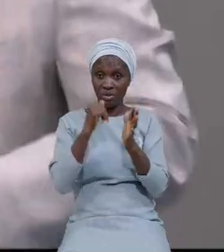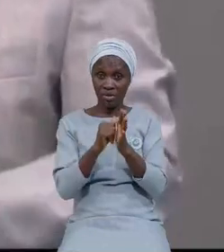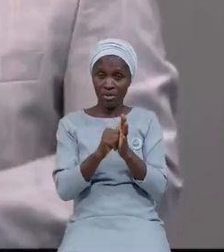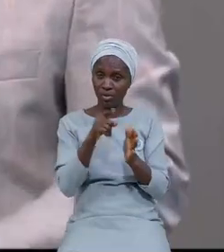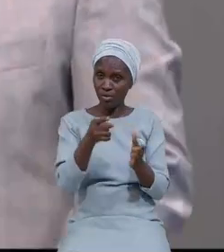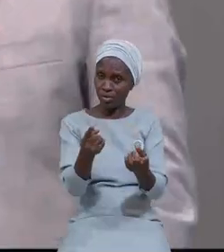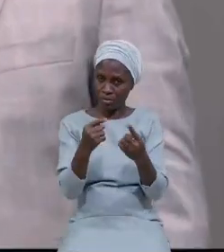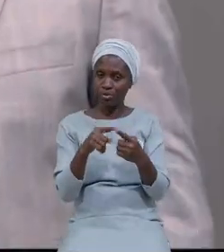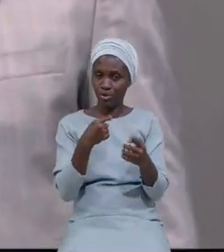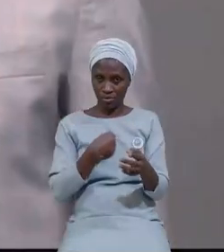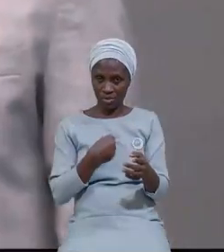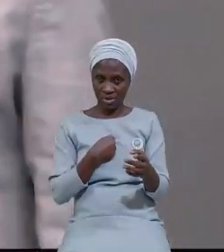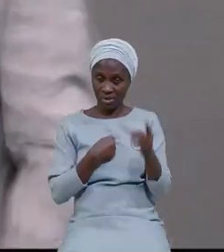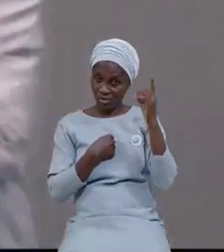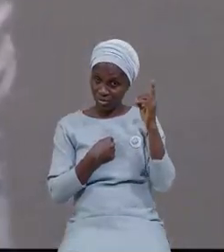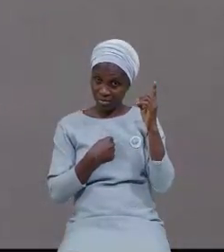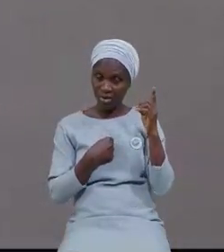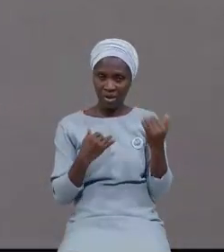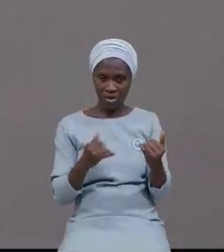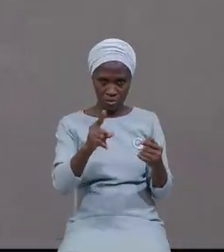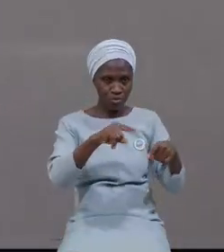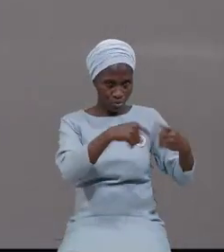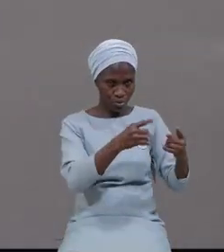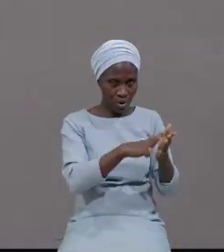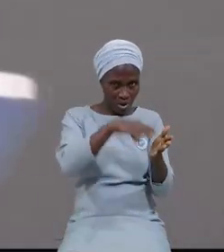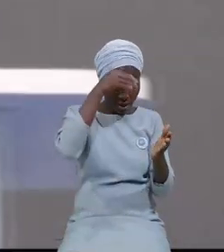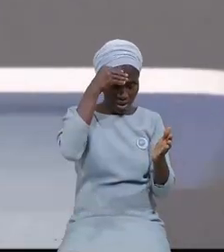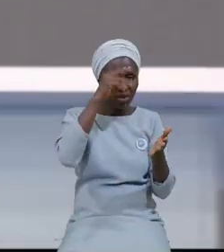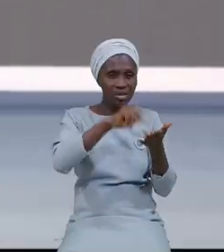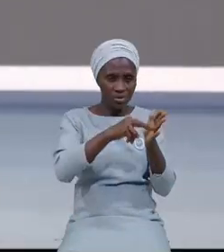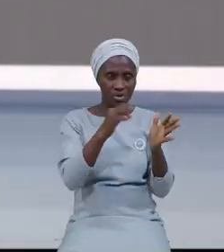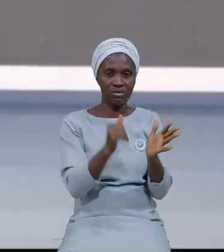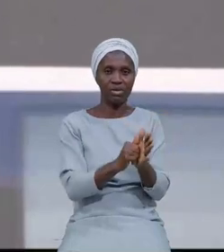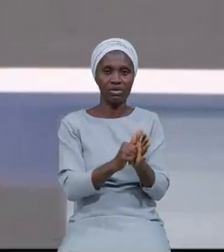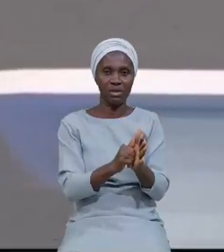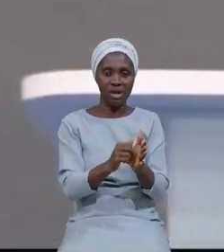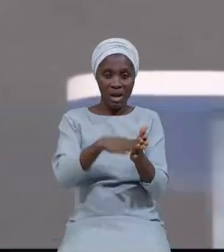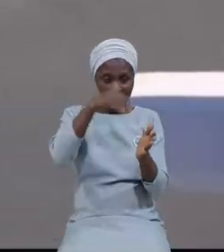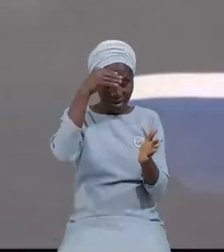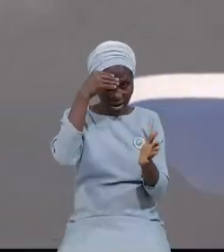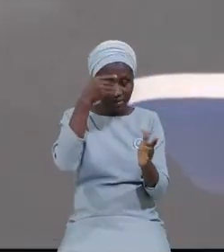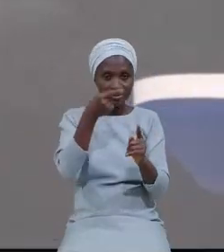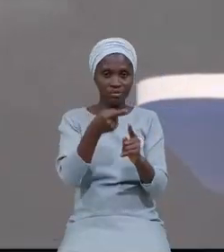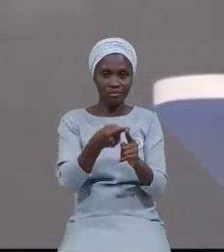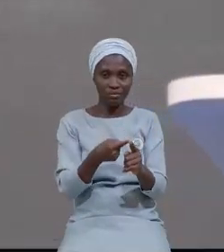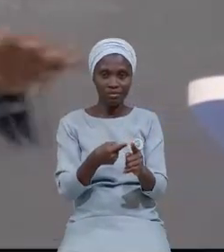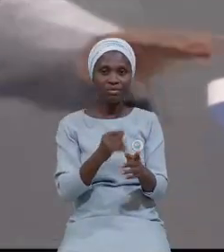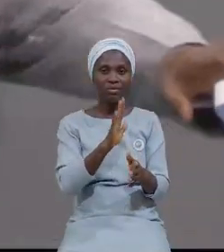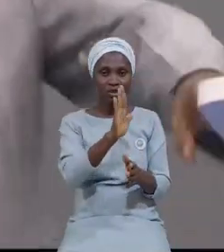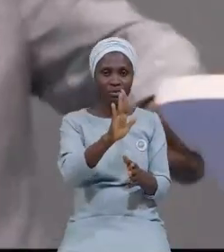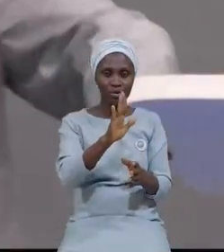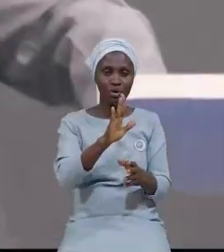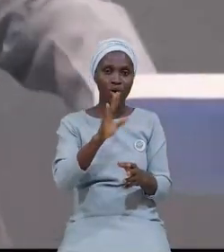vous venez à Moi d'accord allez et apprenez apprenez de vos prédicateurs